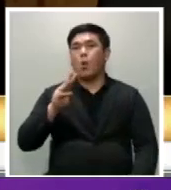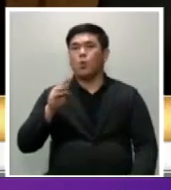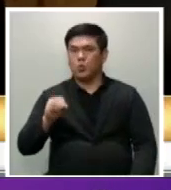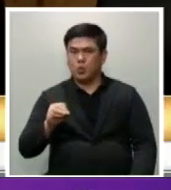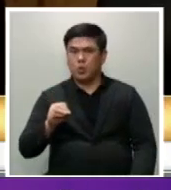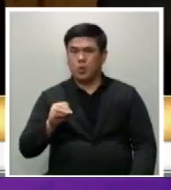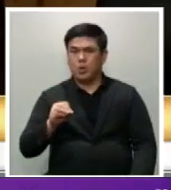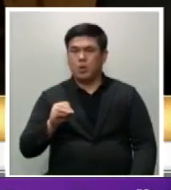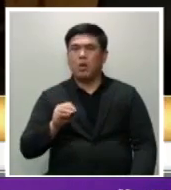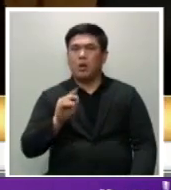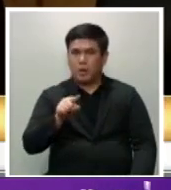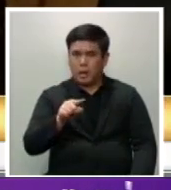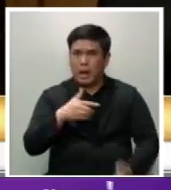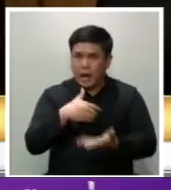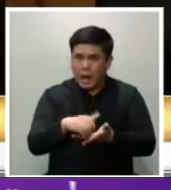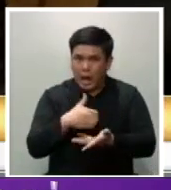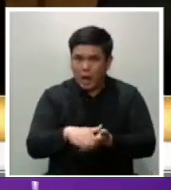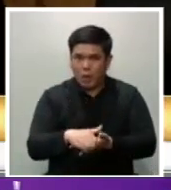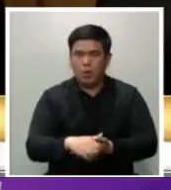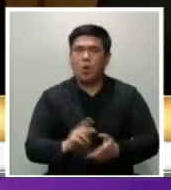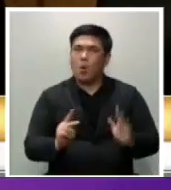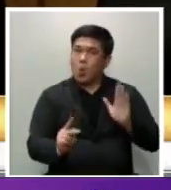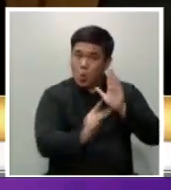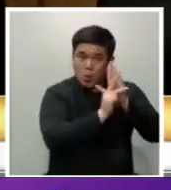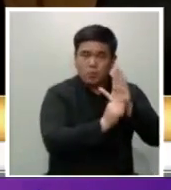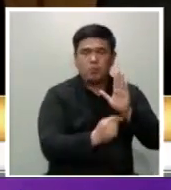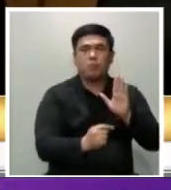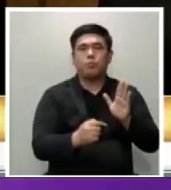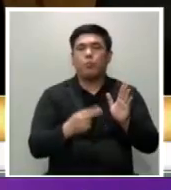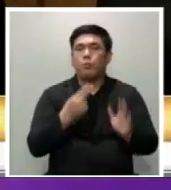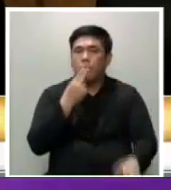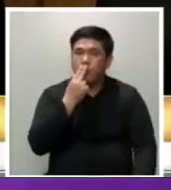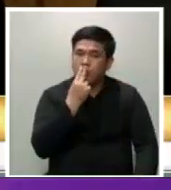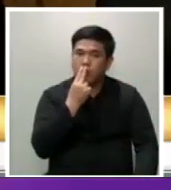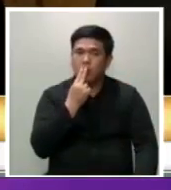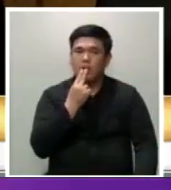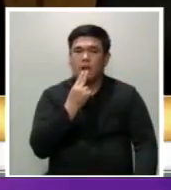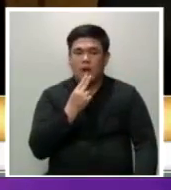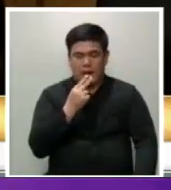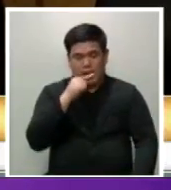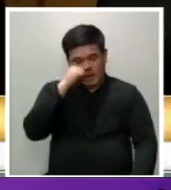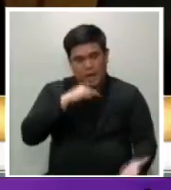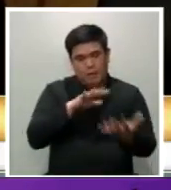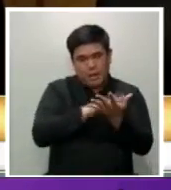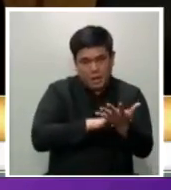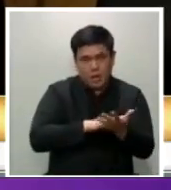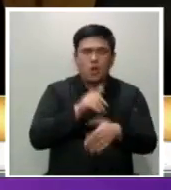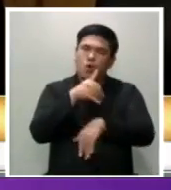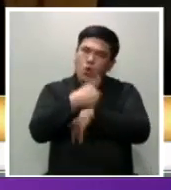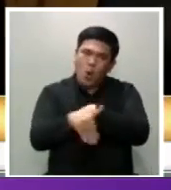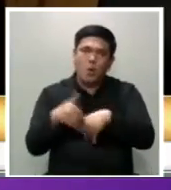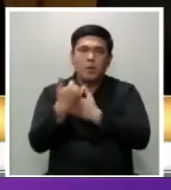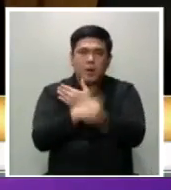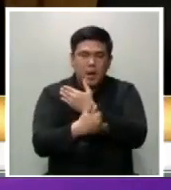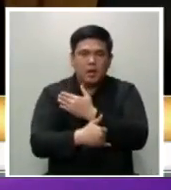ท่านช่วยฟังให้ดีนะไปกำหนดในกฎกระทรวงว่าบุหรี่ไม่รู้ว่าในนอกช่างมันเถอะถ้าราคา